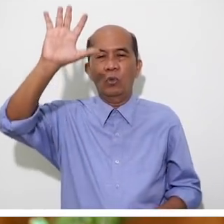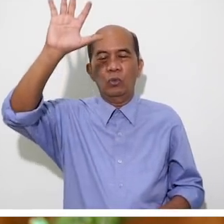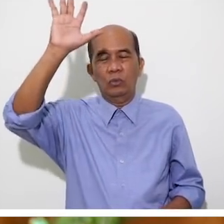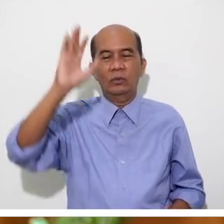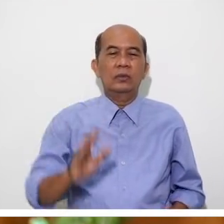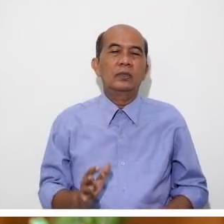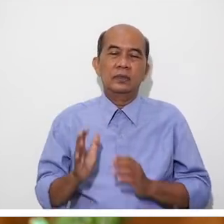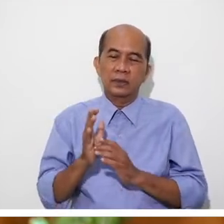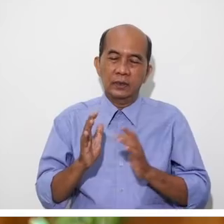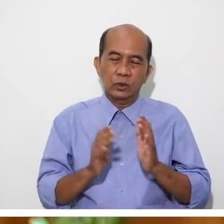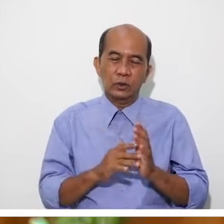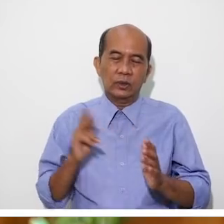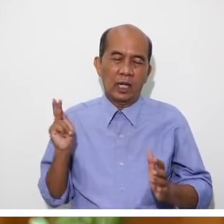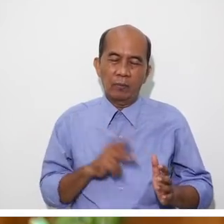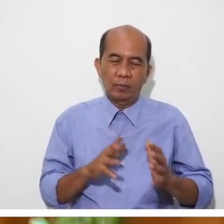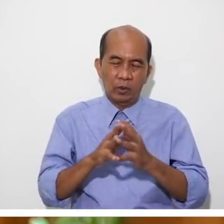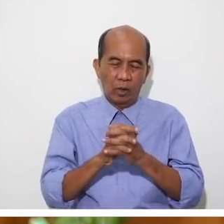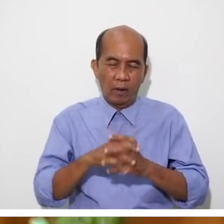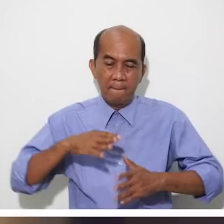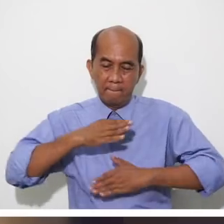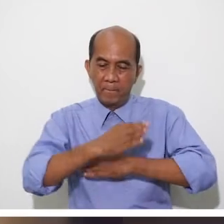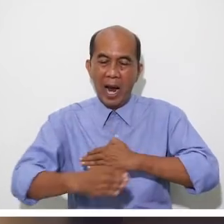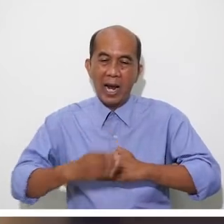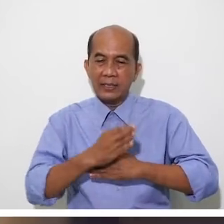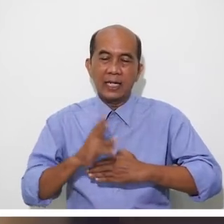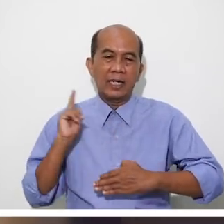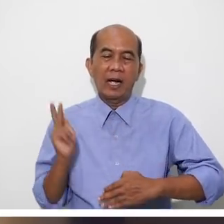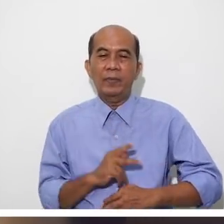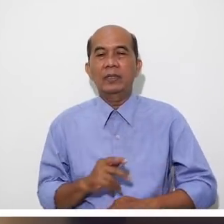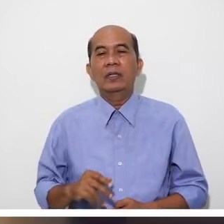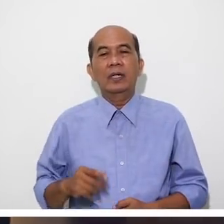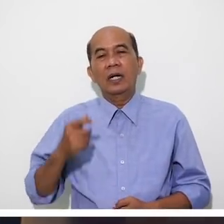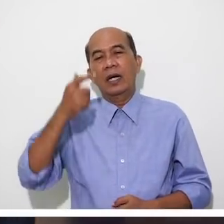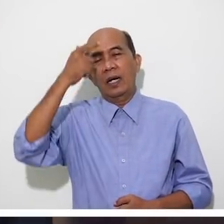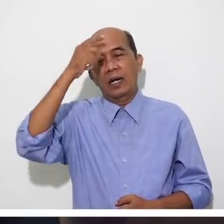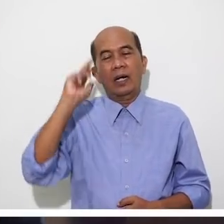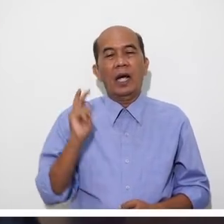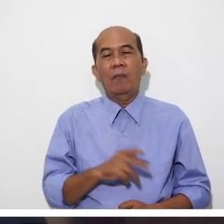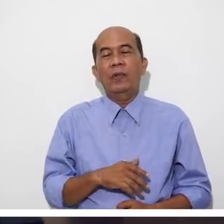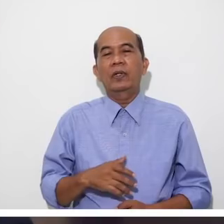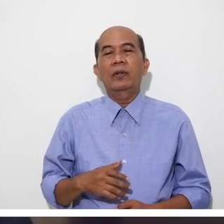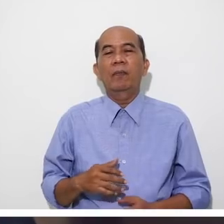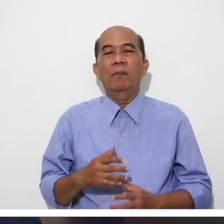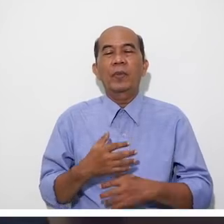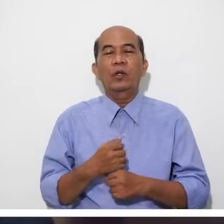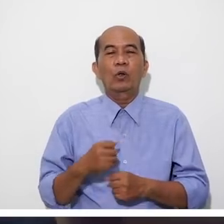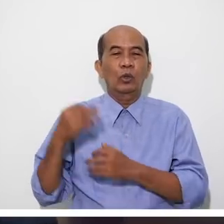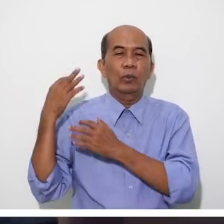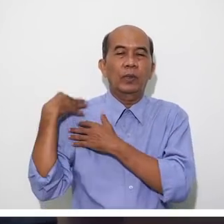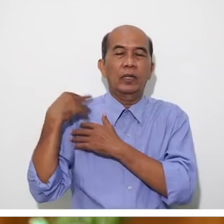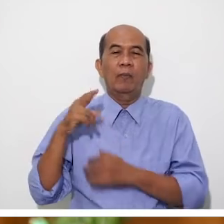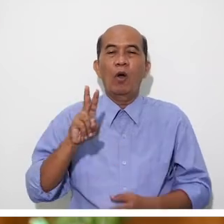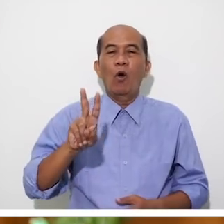Tuhan Yesus, kami juga berdoa untuk bangsa kami. Kami berdoa untuk usaha pemerintah saat ini dalam